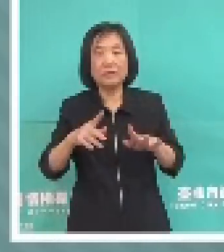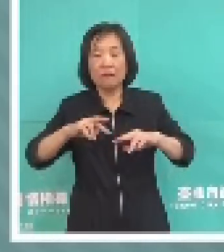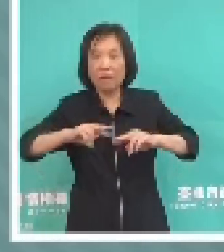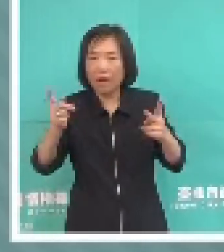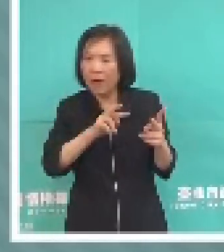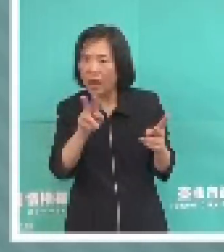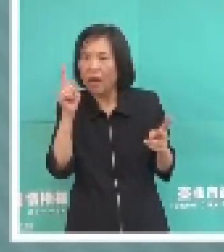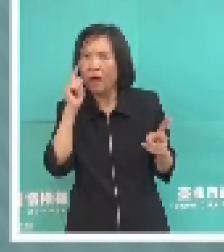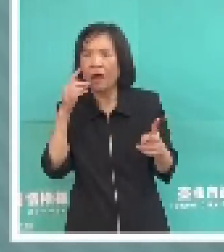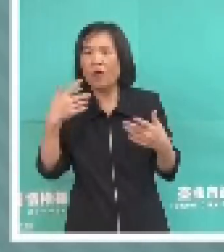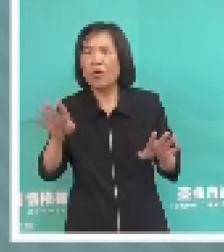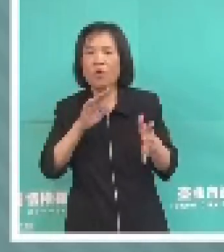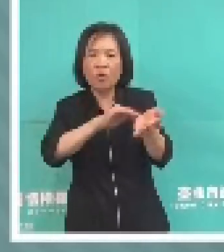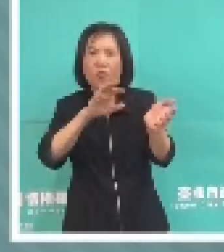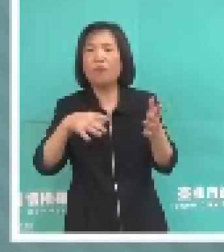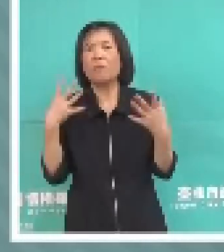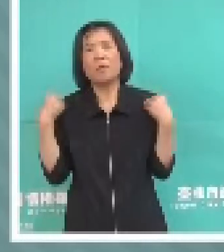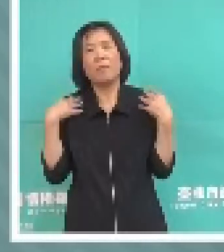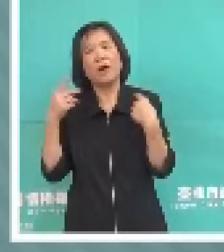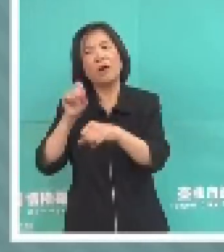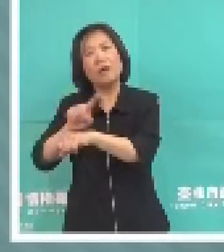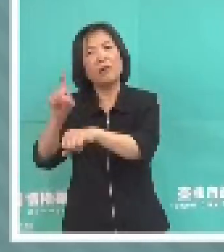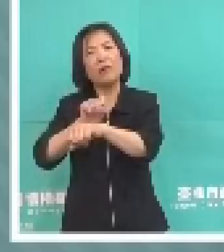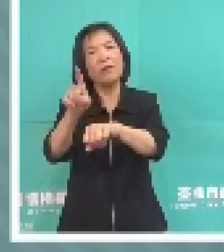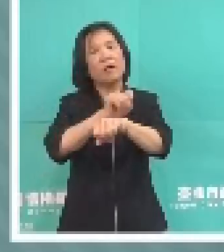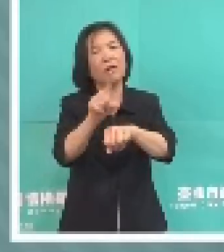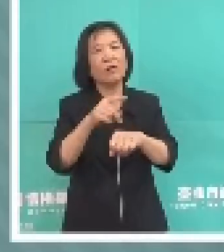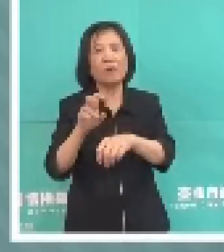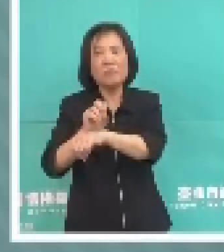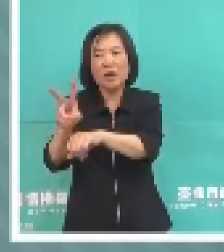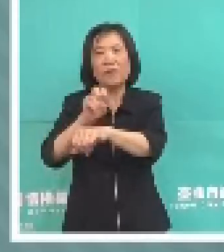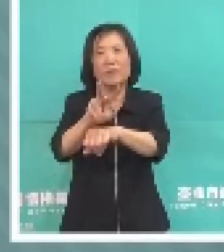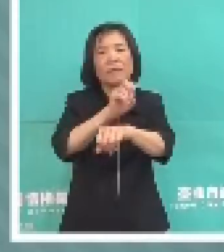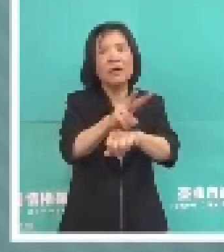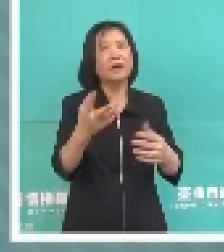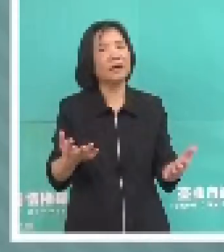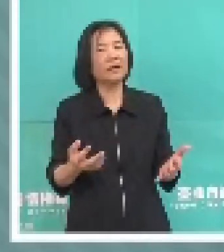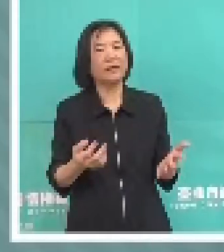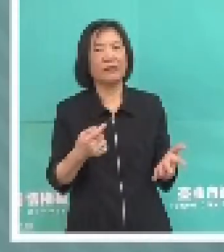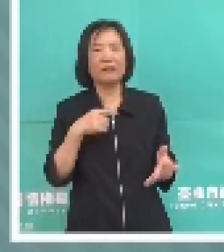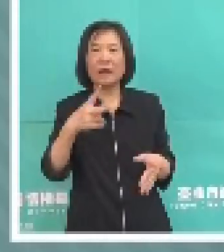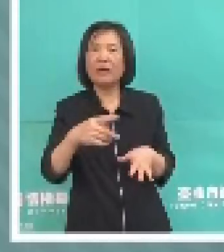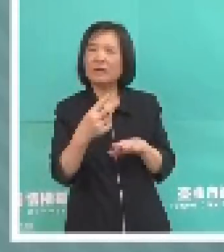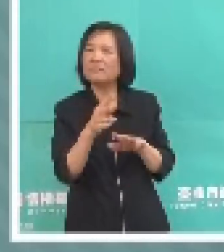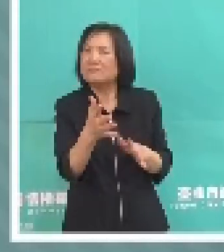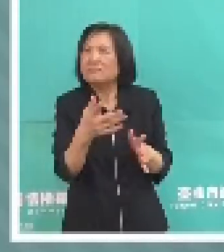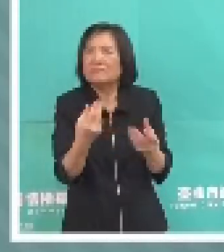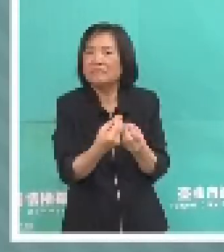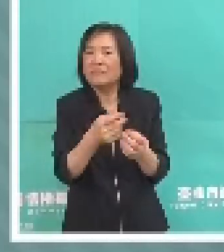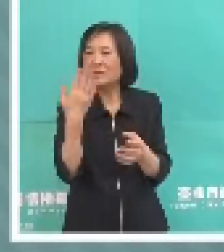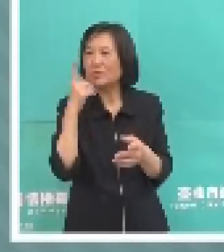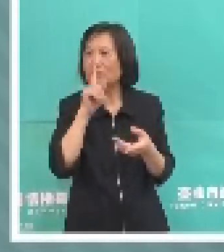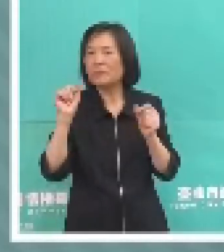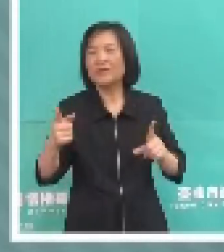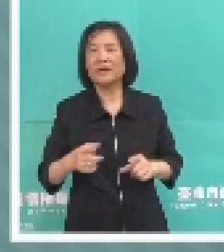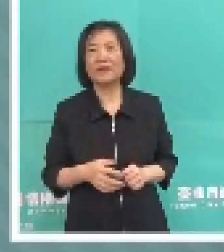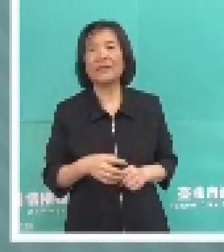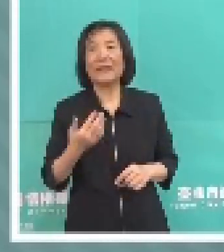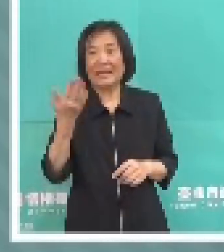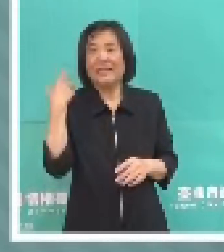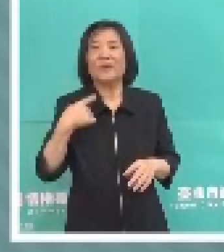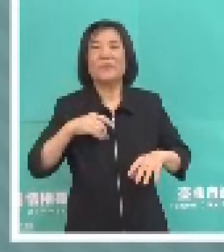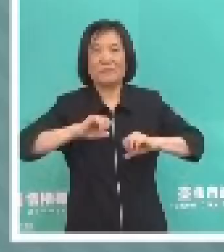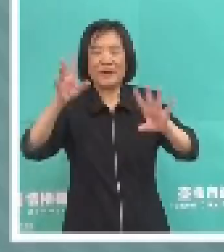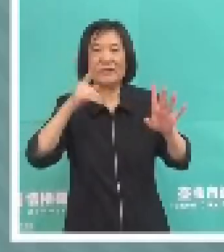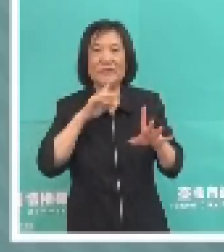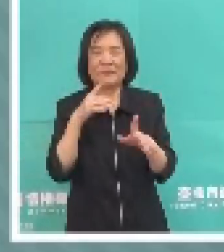际使用，不少院所仍然是以一个小时或是两小时为单位，请问怎么会出现这样的状况？ 所以一开始我说哈，要